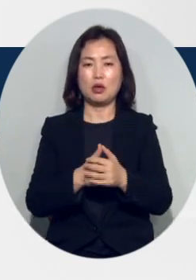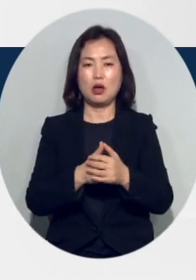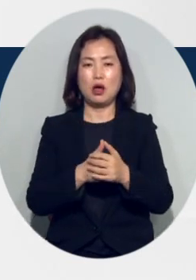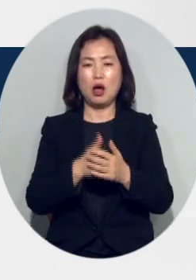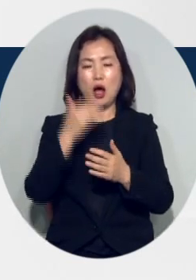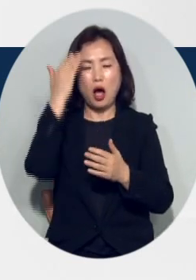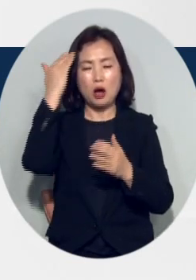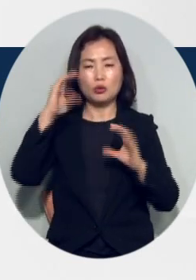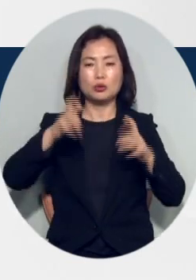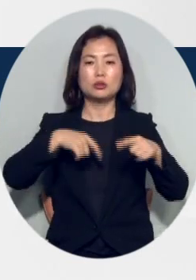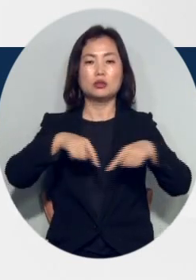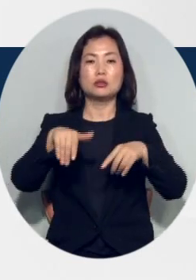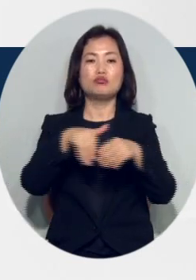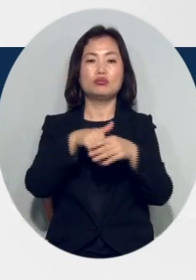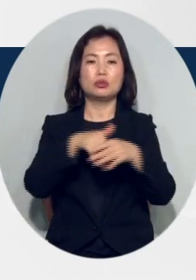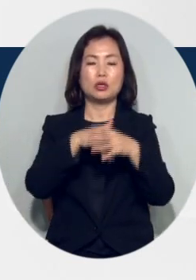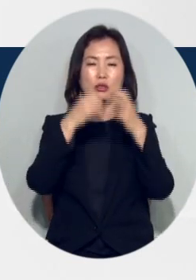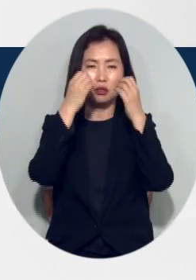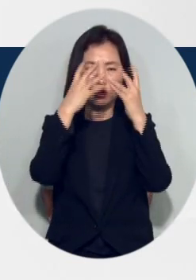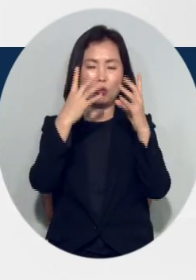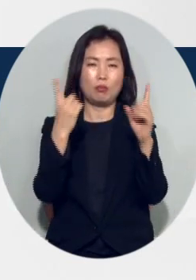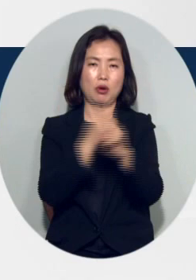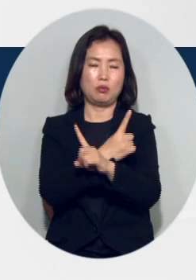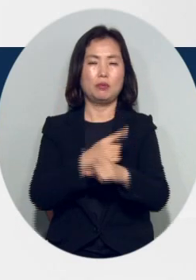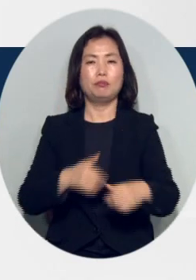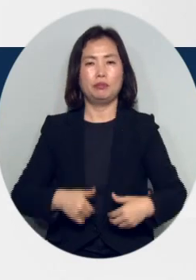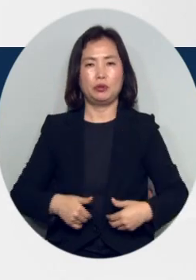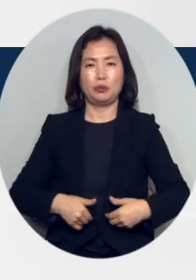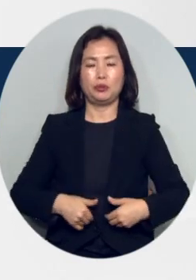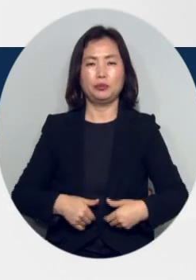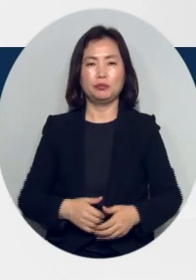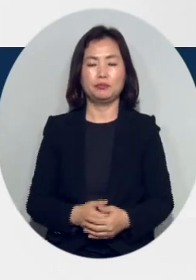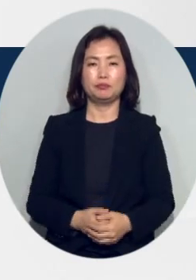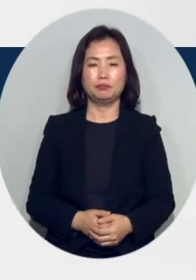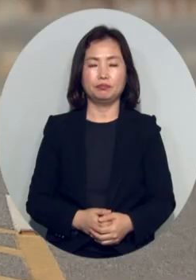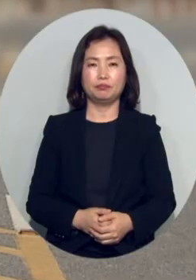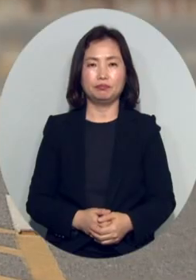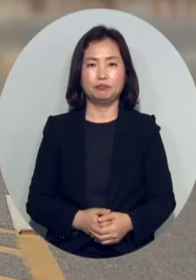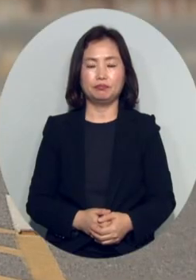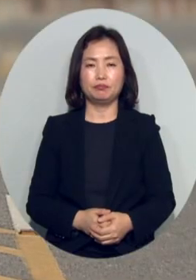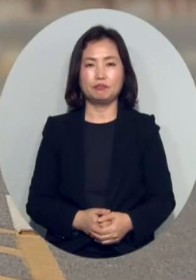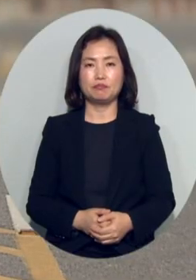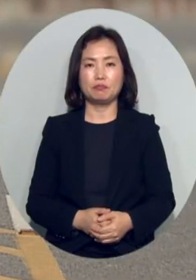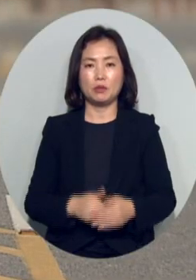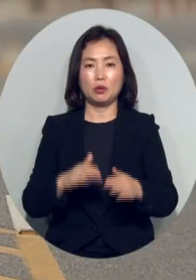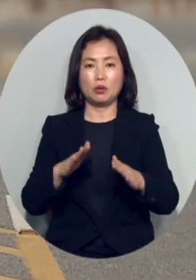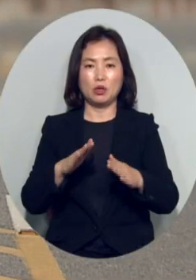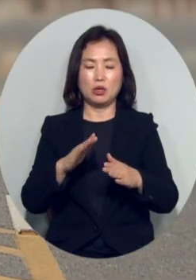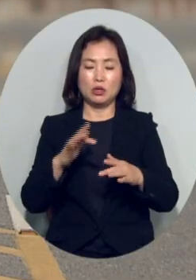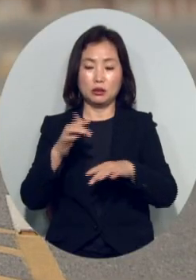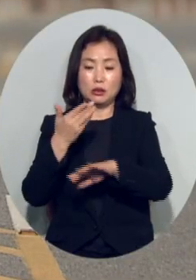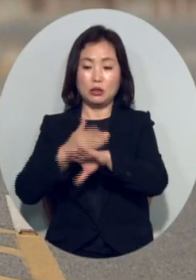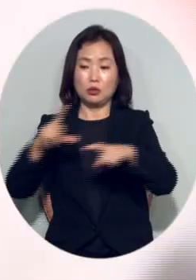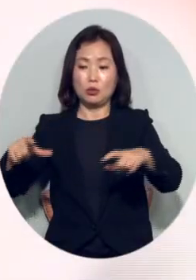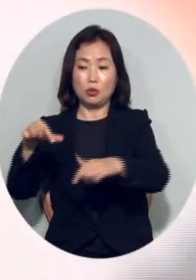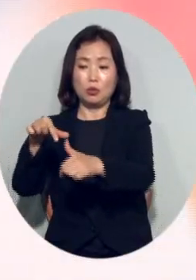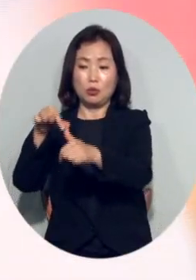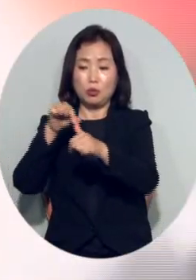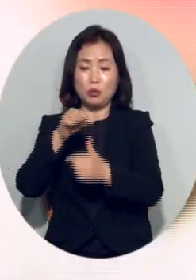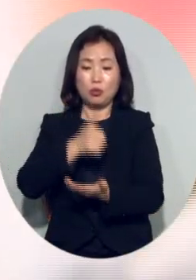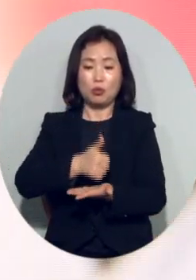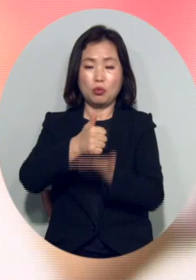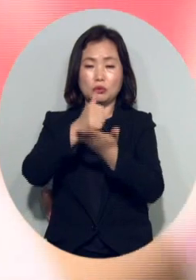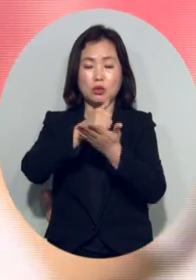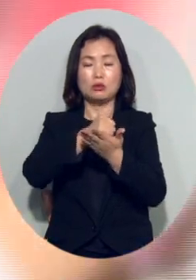한국의 정치 나를 새롭게 만들 필요가 있다 오래된 낙하산 공천 에페스 블 뿌리